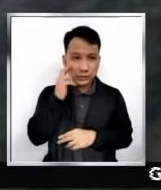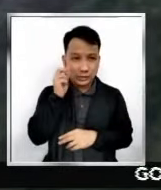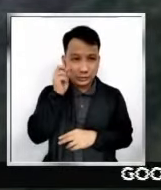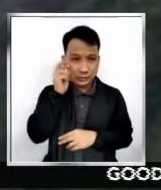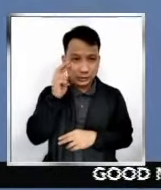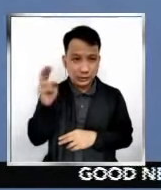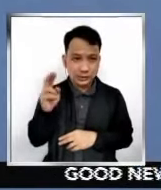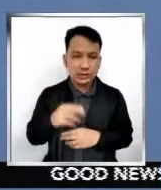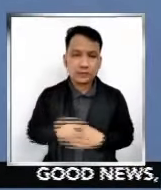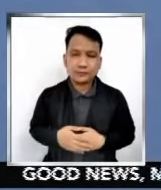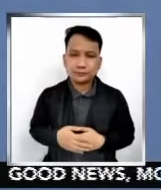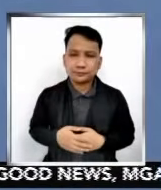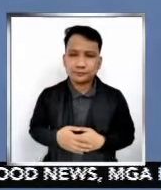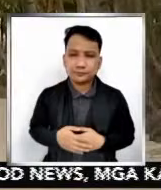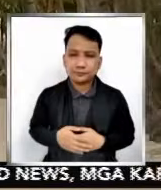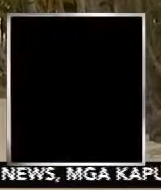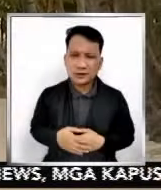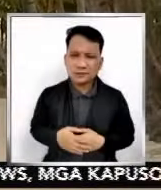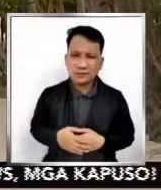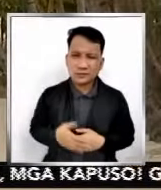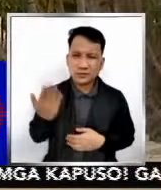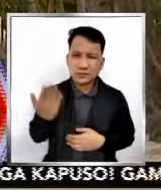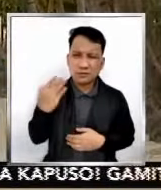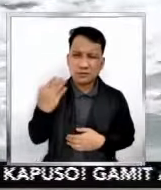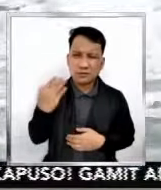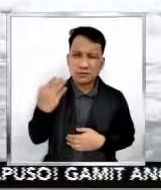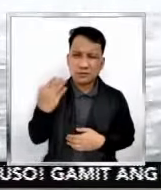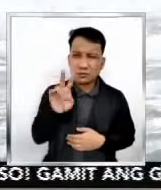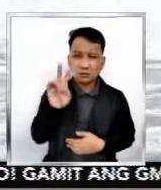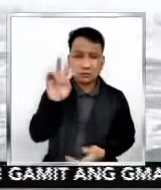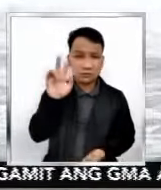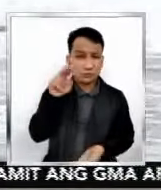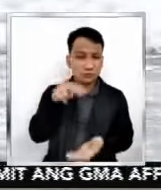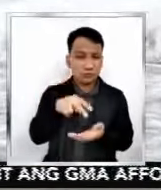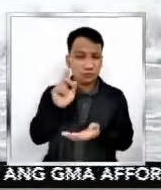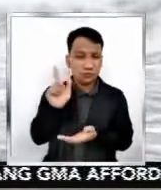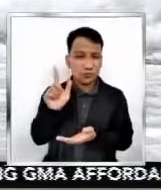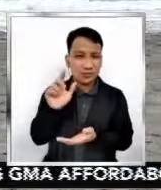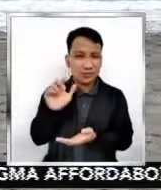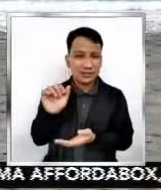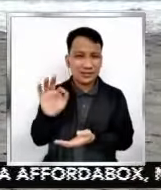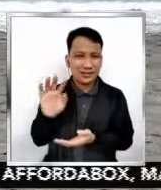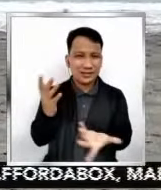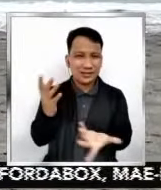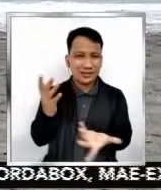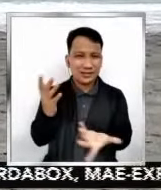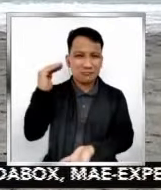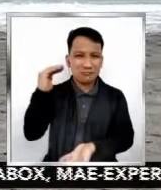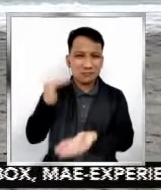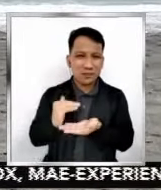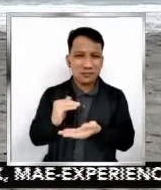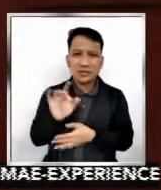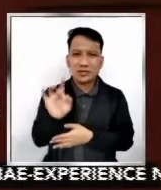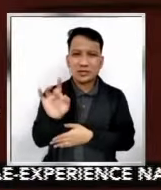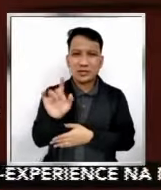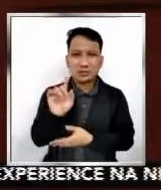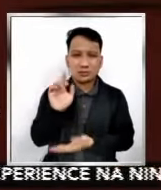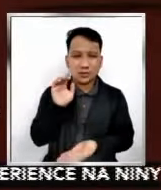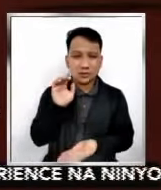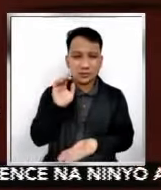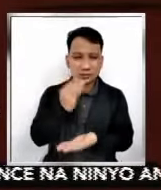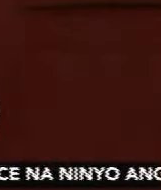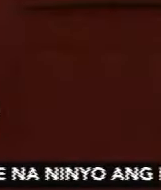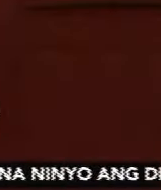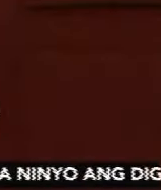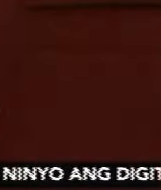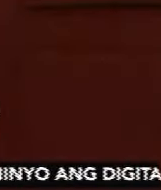Mula 482 billion pesos noong 2019, bumagsak sa 81 billion pesos ang kinita ng sektor ng turismo mula sa mga foreign